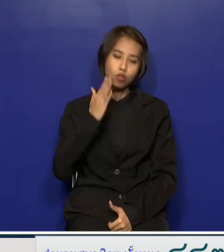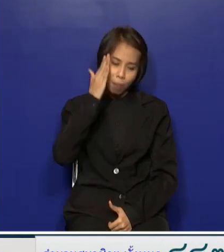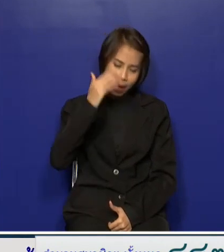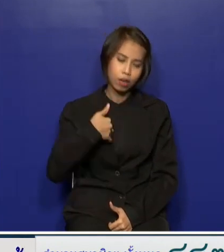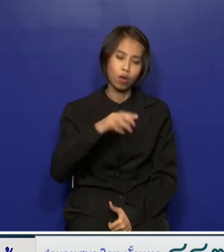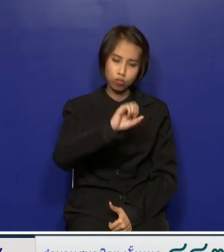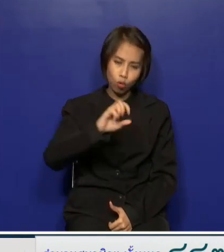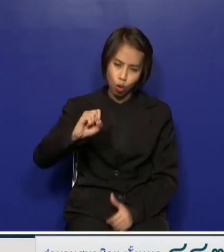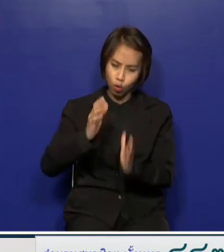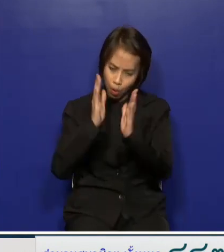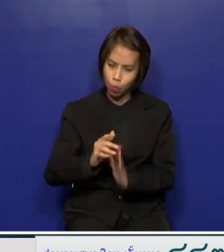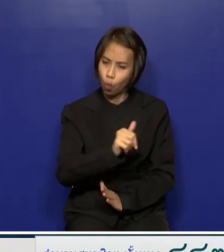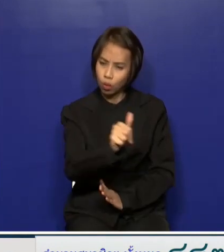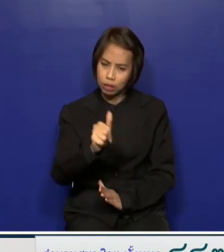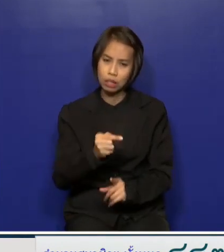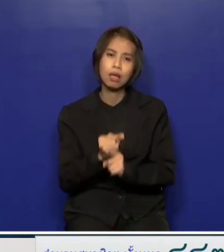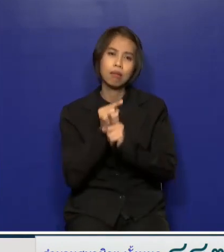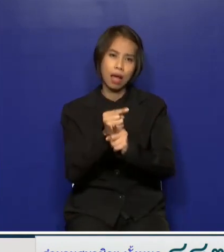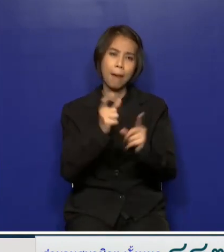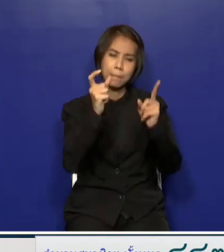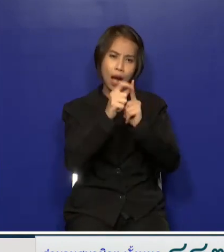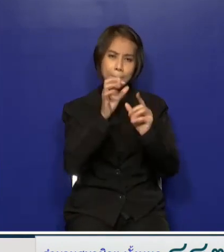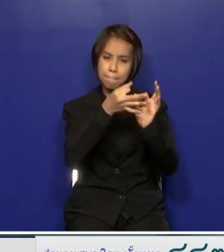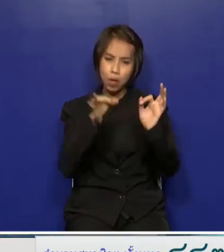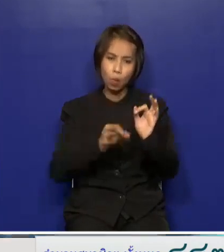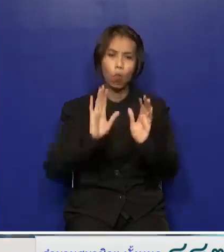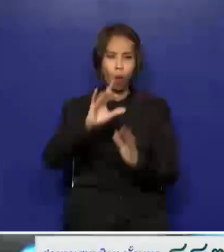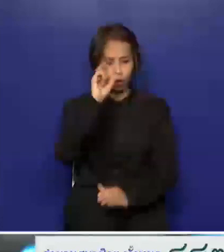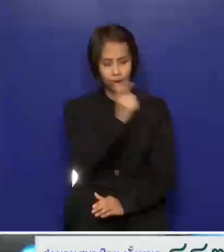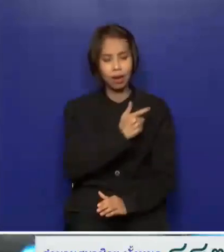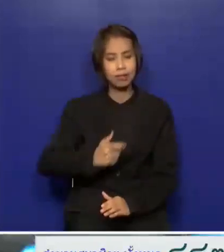คนดี ตามพระมราชาบทกัทนครัระทานครั ขบคุครับ